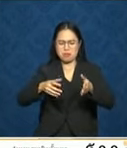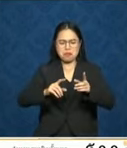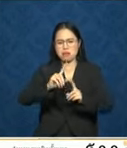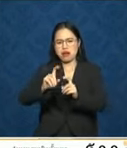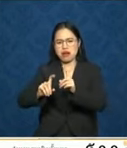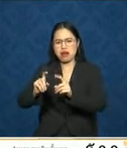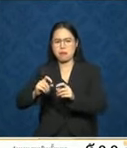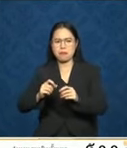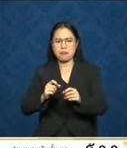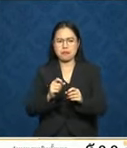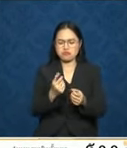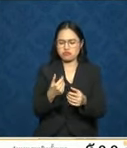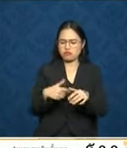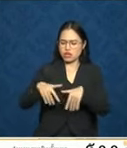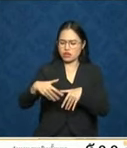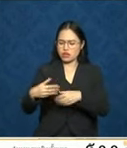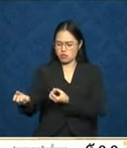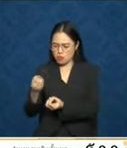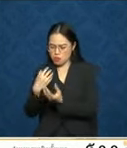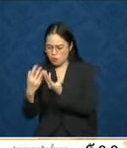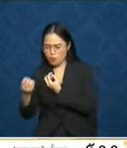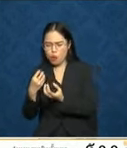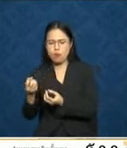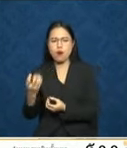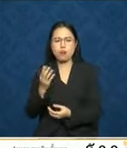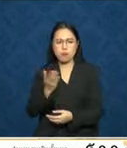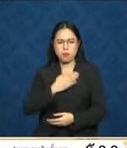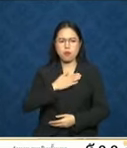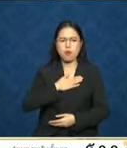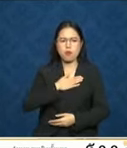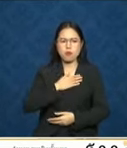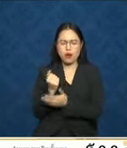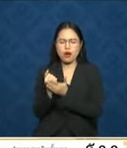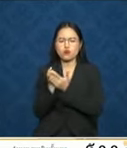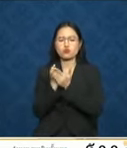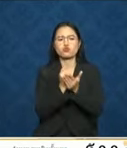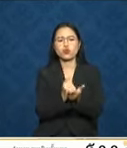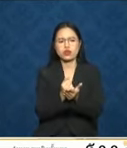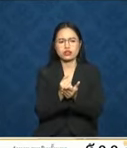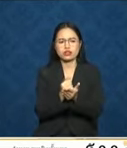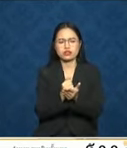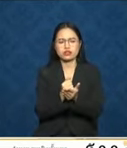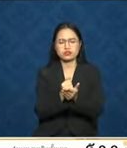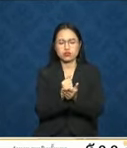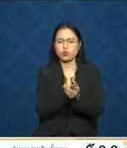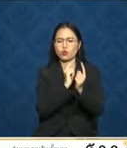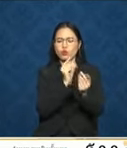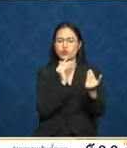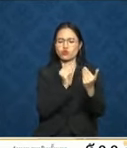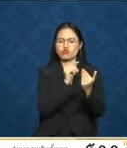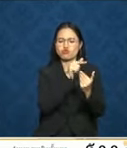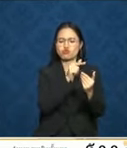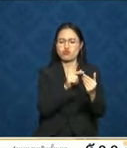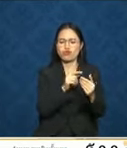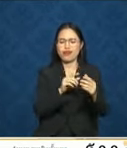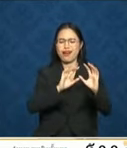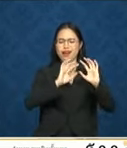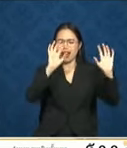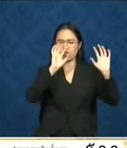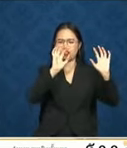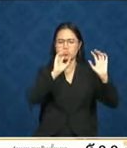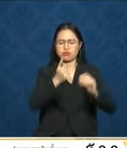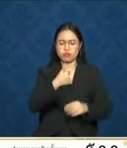เดือดร้อนเนี่ยนะครับได้มีการร้องเรียนมายังผมนะครับให้มีการประสานไปยังหน่วยงานที่เกี่ยวข้องเพราะฉะนั้นผมจึง